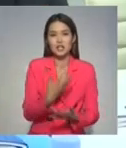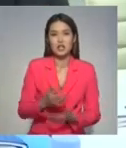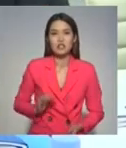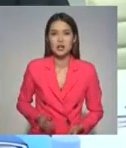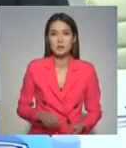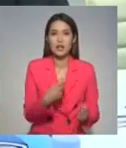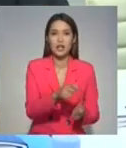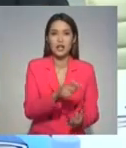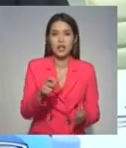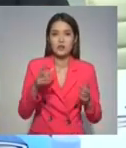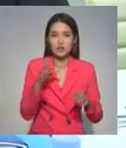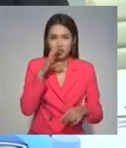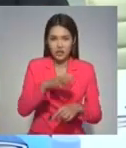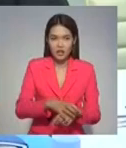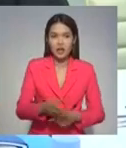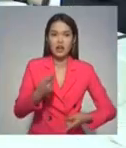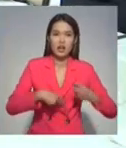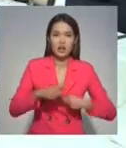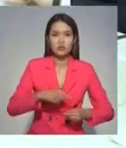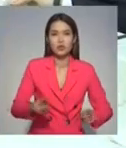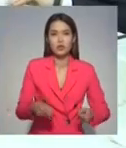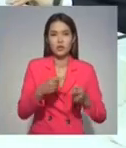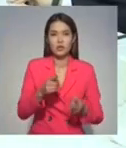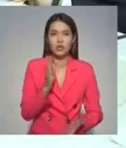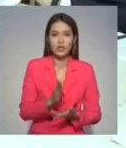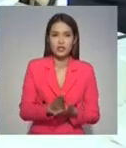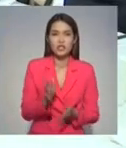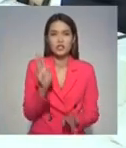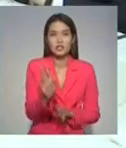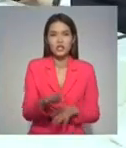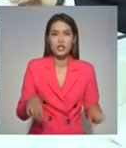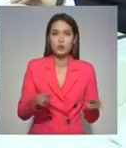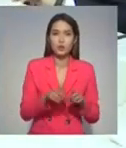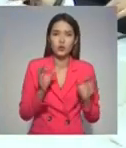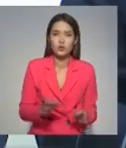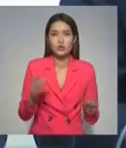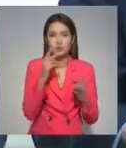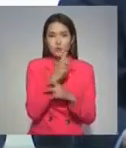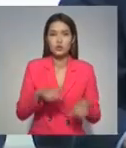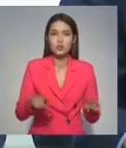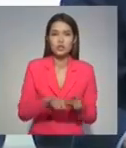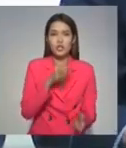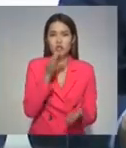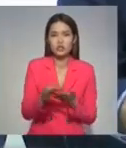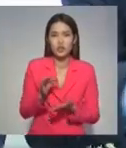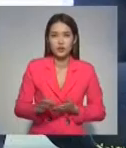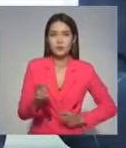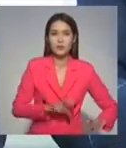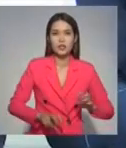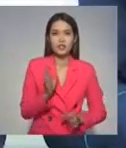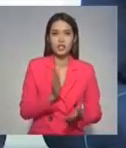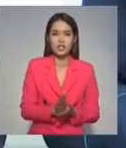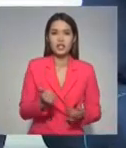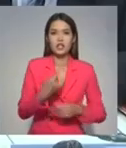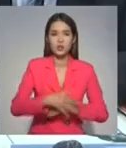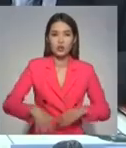түсінбестікке тап болған, енді қайта көтеріліп жатыр. S5 визасын жалпы талап еткен дұрыс па, бұрыс па деген сұраққа жауап жан-жақты ізделді. Пікір әр